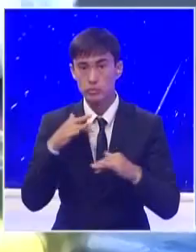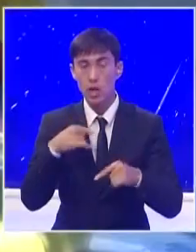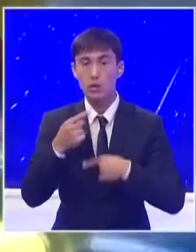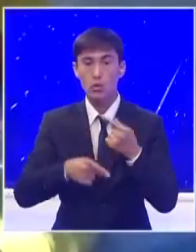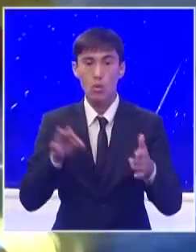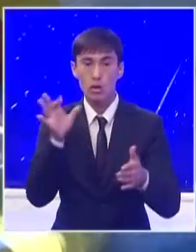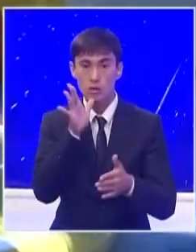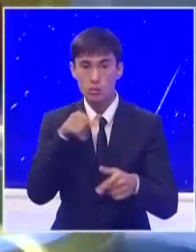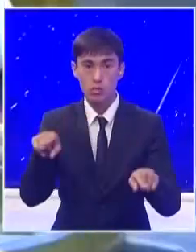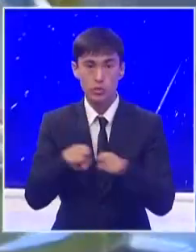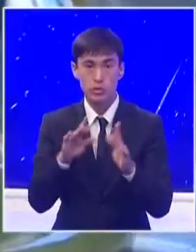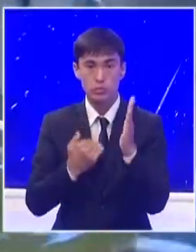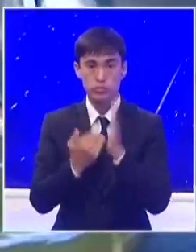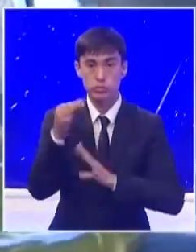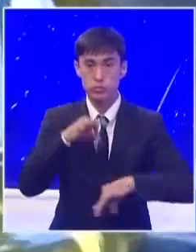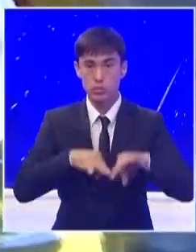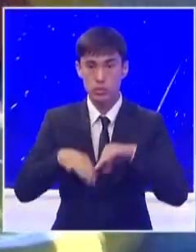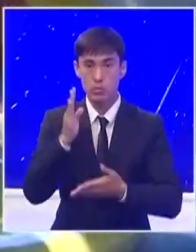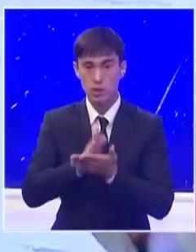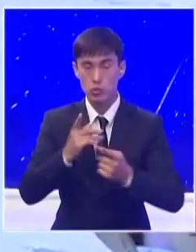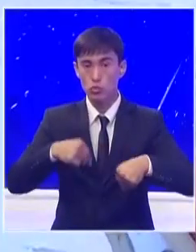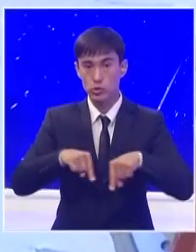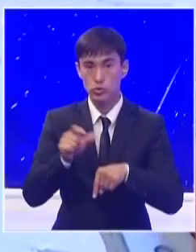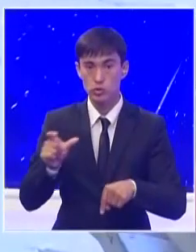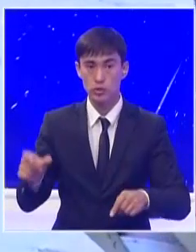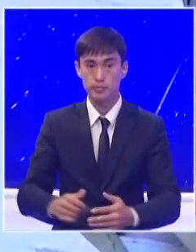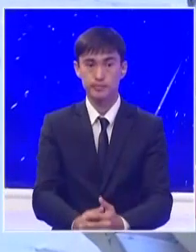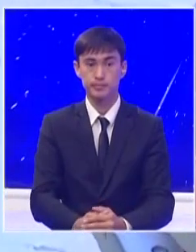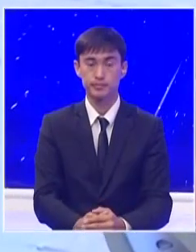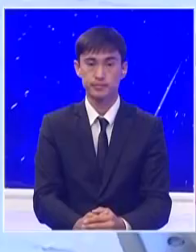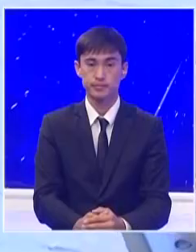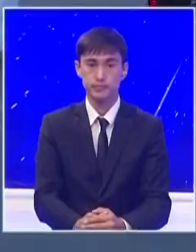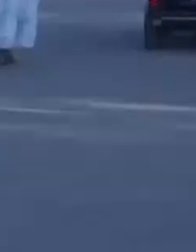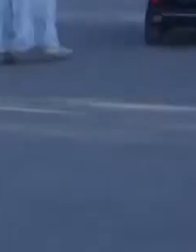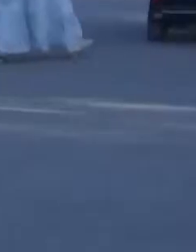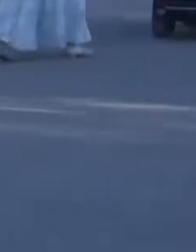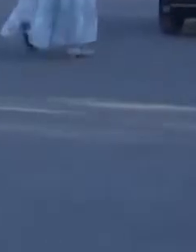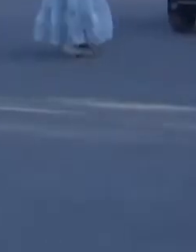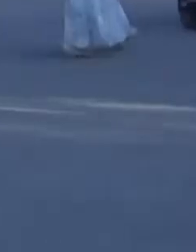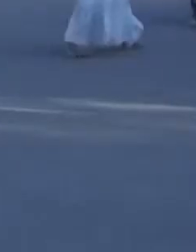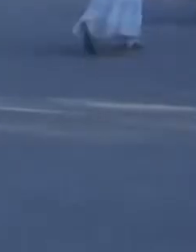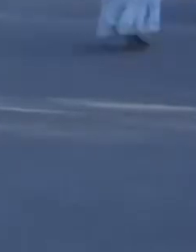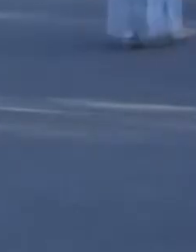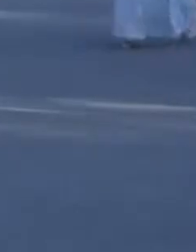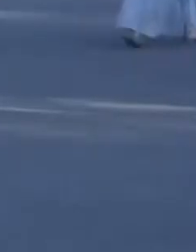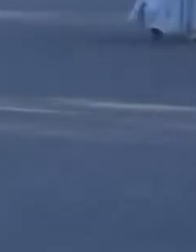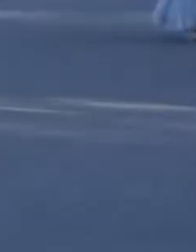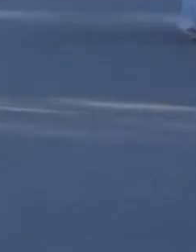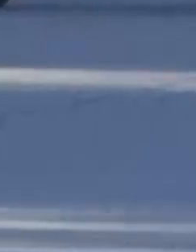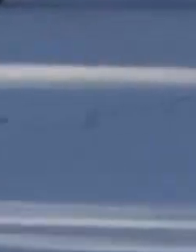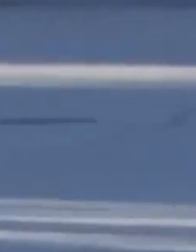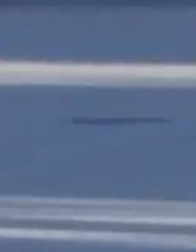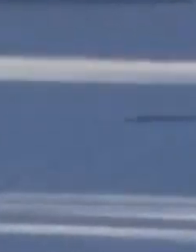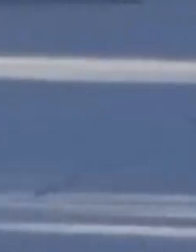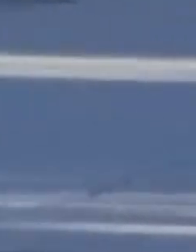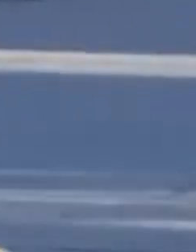уақытта мұнан да жақсы жобалар бар дейді ұйымдастырушылар. Алматы Хамид, Жандос Назарбаев, Абылай Құттықбай, Жетісу арнасы,